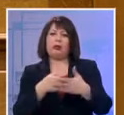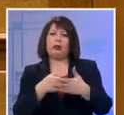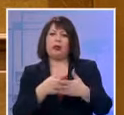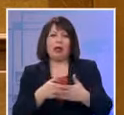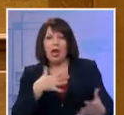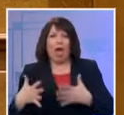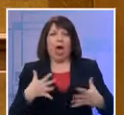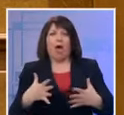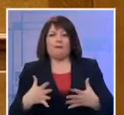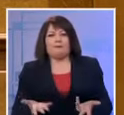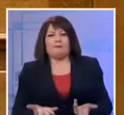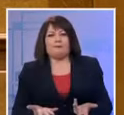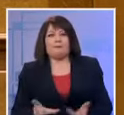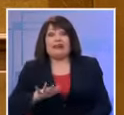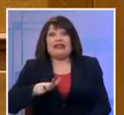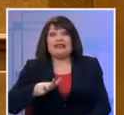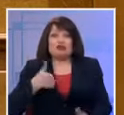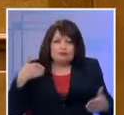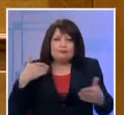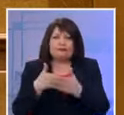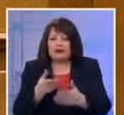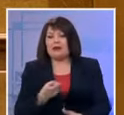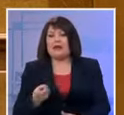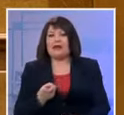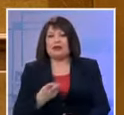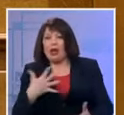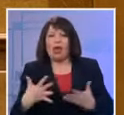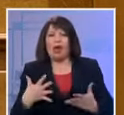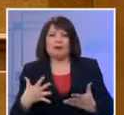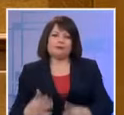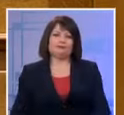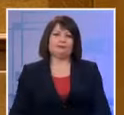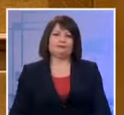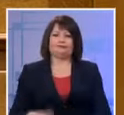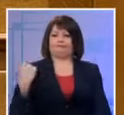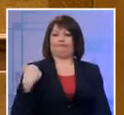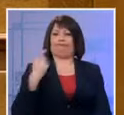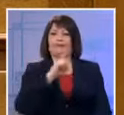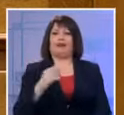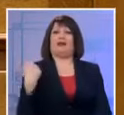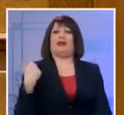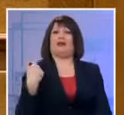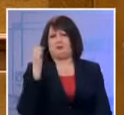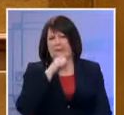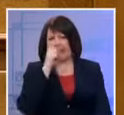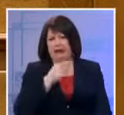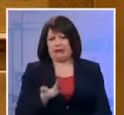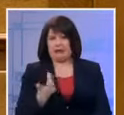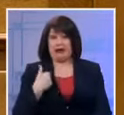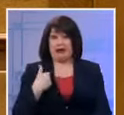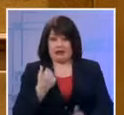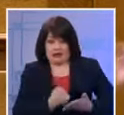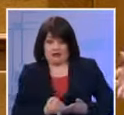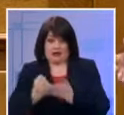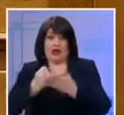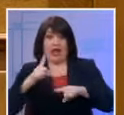πανικό. Είτε το πιθανότερο αδιέξοδο και πανικό. Και μας θέτετε πάντα το ερώτημα, αυτό το ψευδεπίγραφο, αν είμαστε με εμάς,